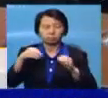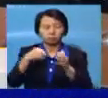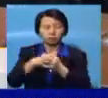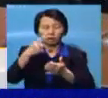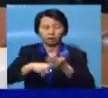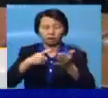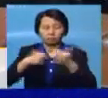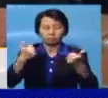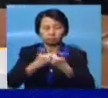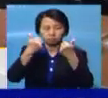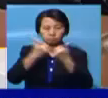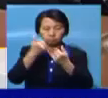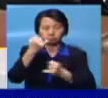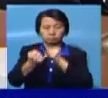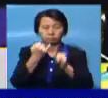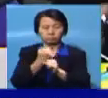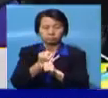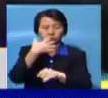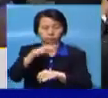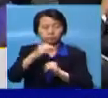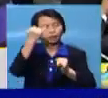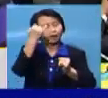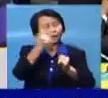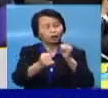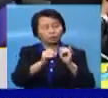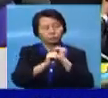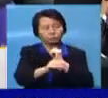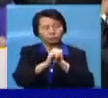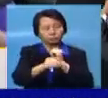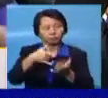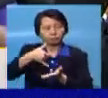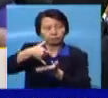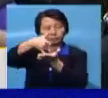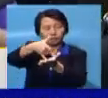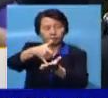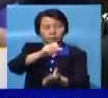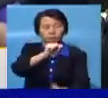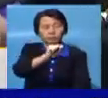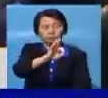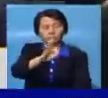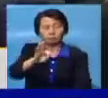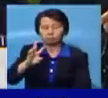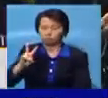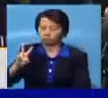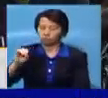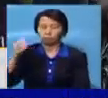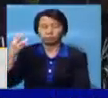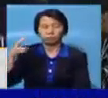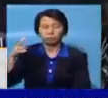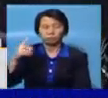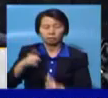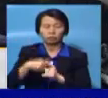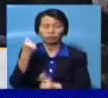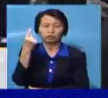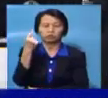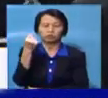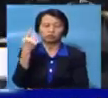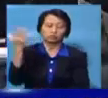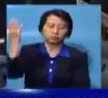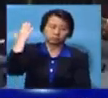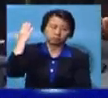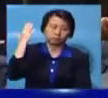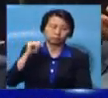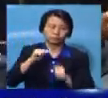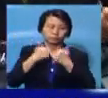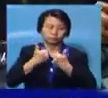sebarang perlawanan antarabangsa selepas berakhir kempen Piala Suzuki AFF 2016 pada November lalu.